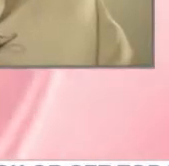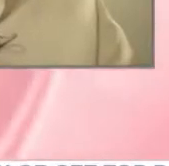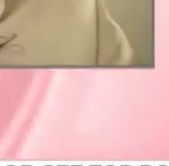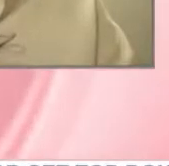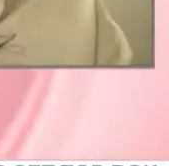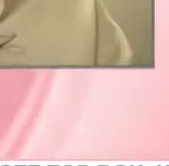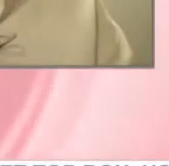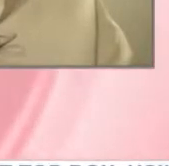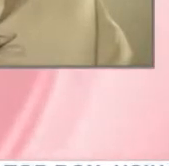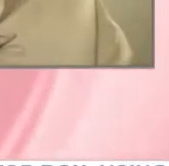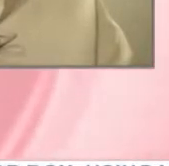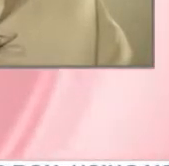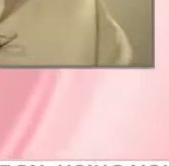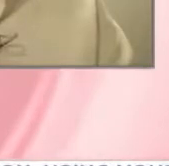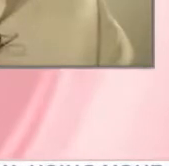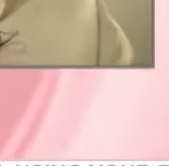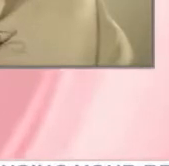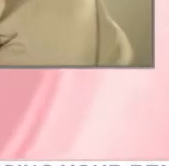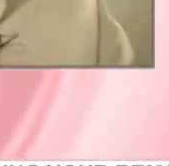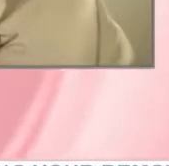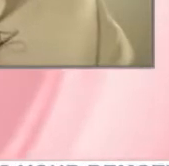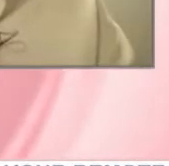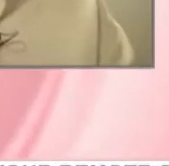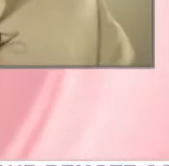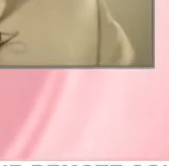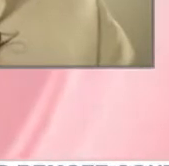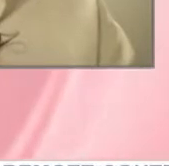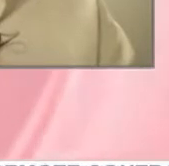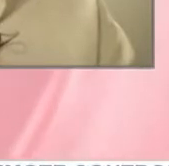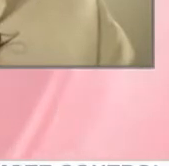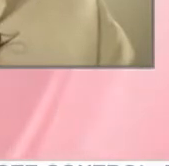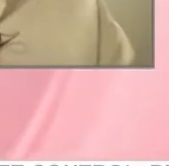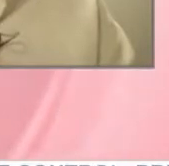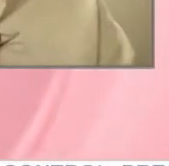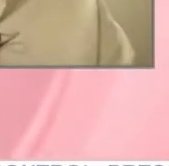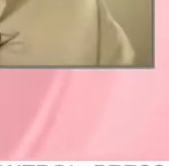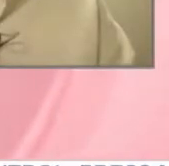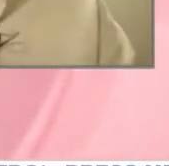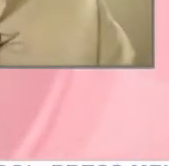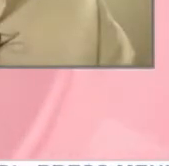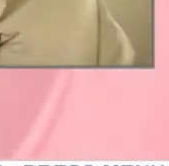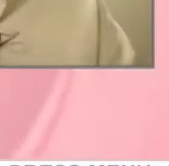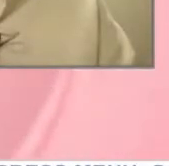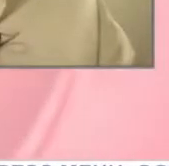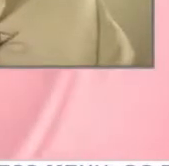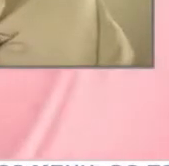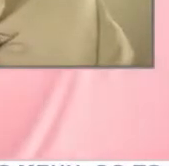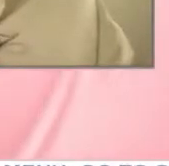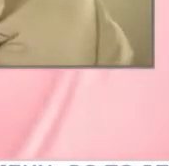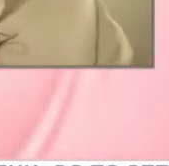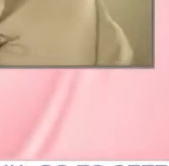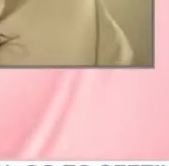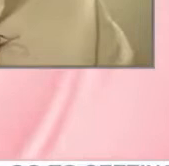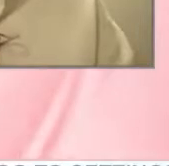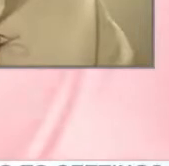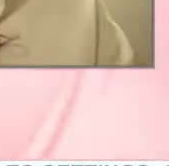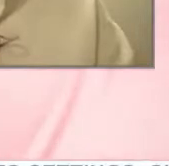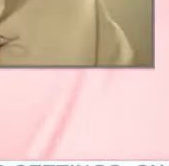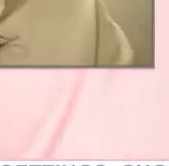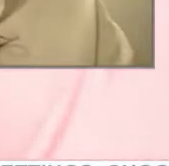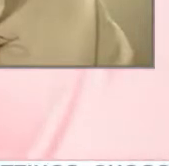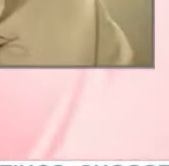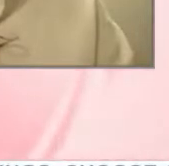kung may sakit ka rin, no? At ano ba ang mga part, anong organs natin ang pwedeng